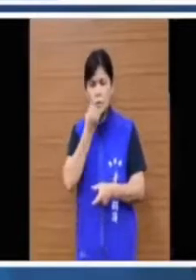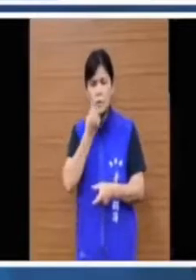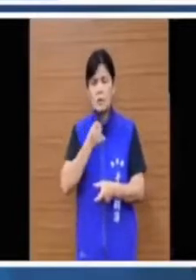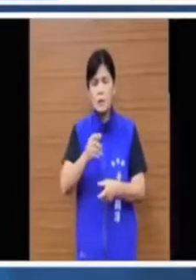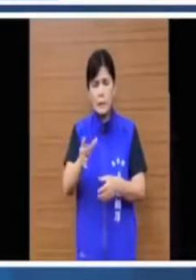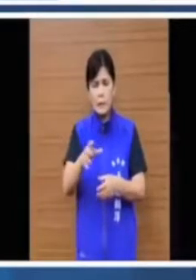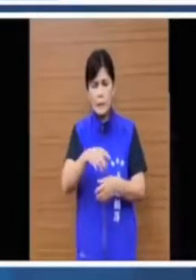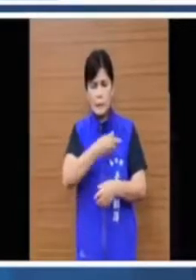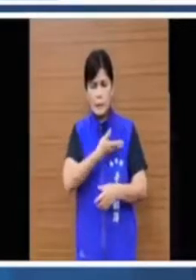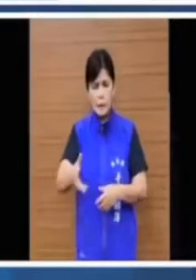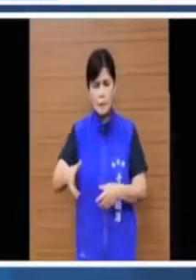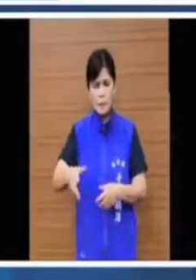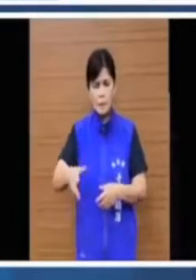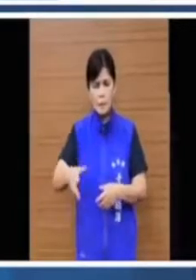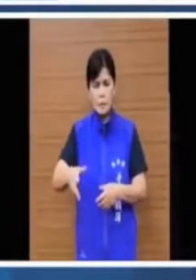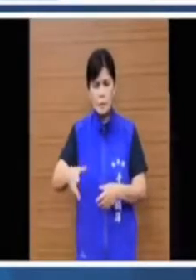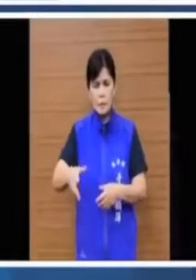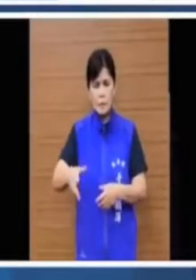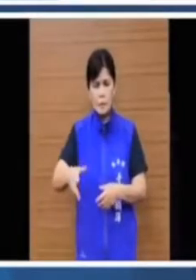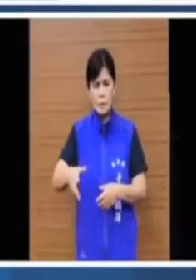聚这里要拜托大家。